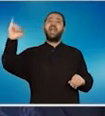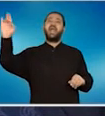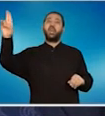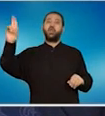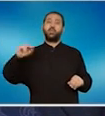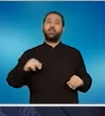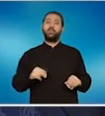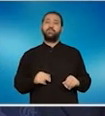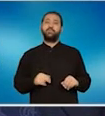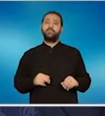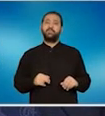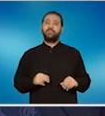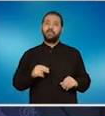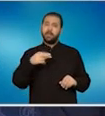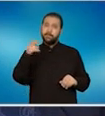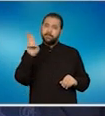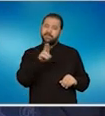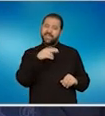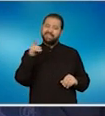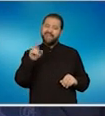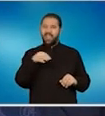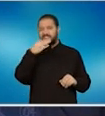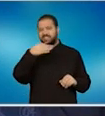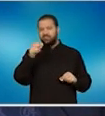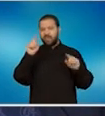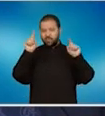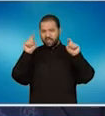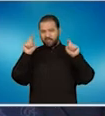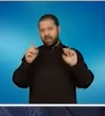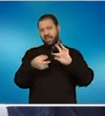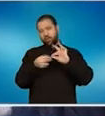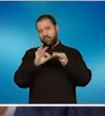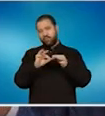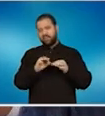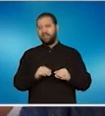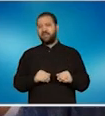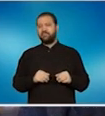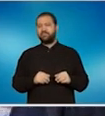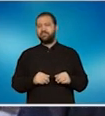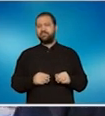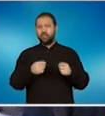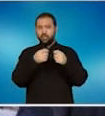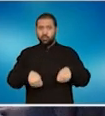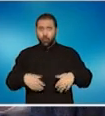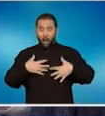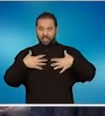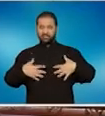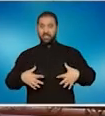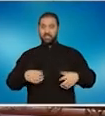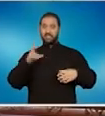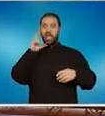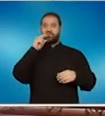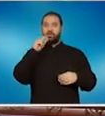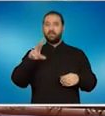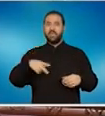puțin plastici și poeți, picta cumva în cuvinte. Nu doar predica la Părintele, toată ființa vorbea.